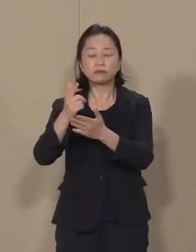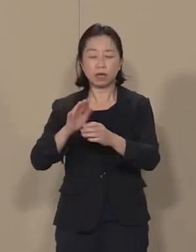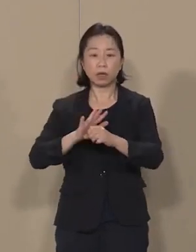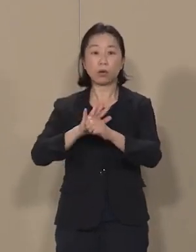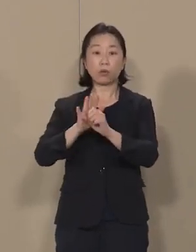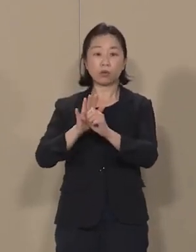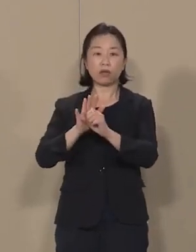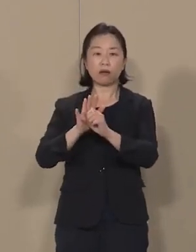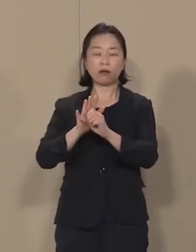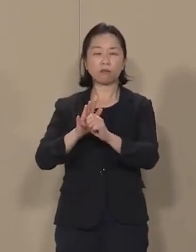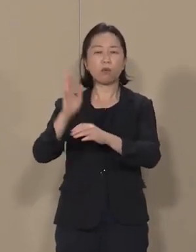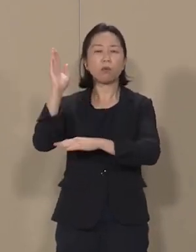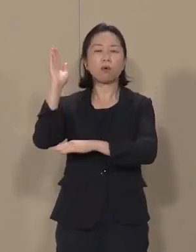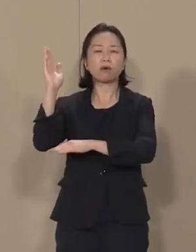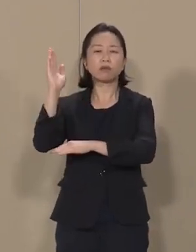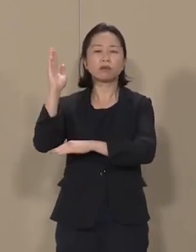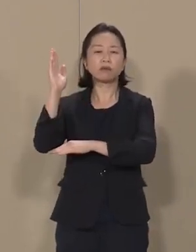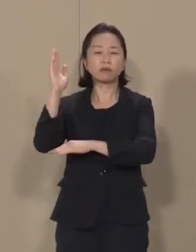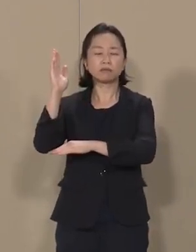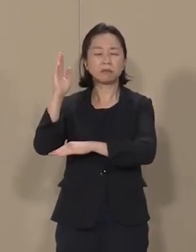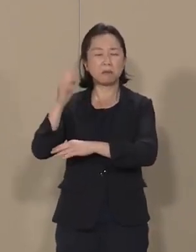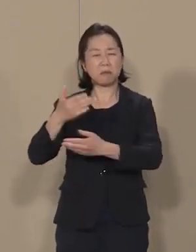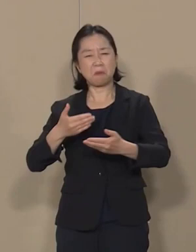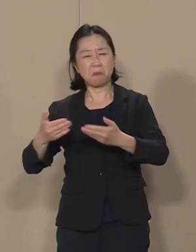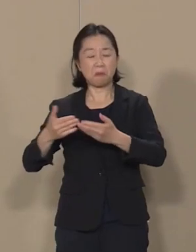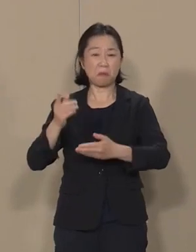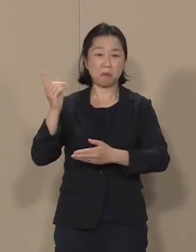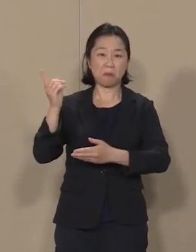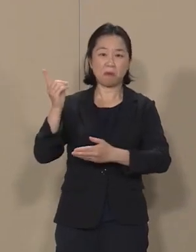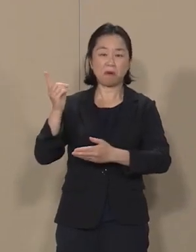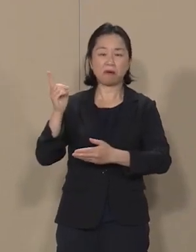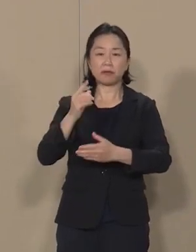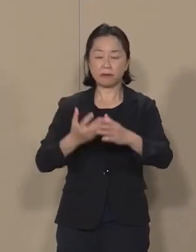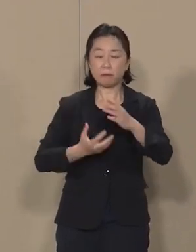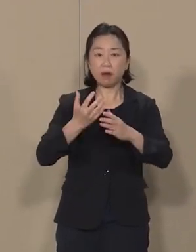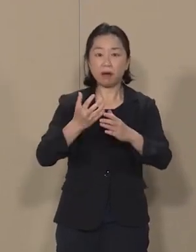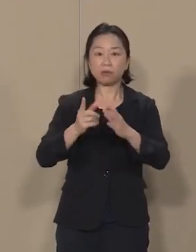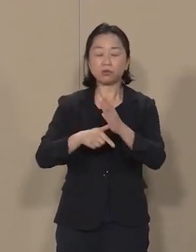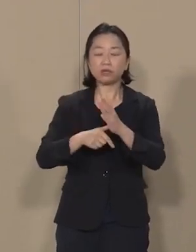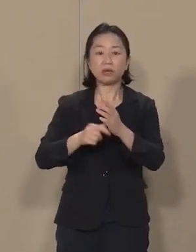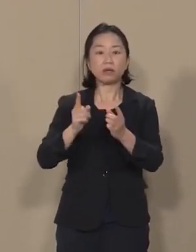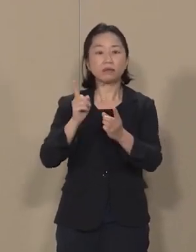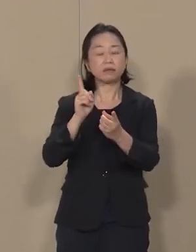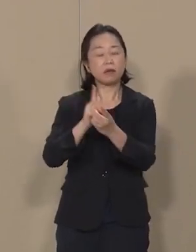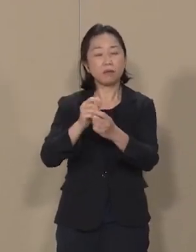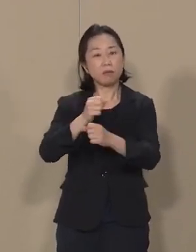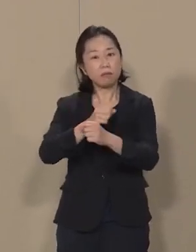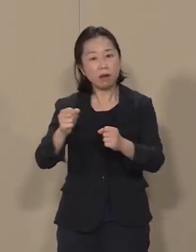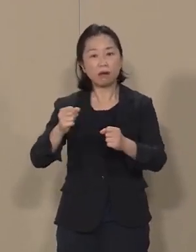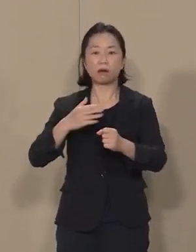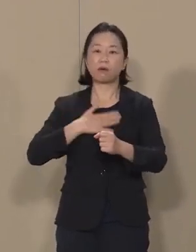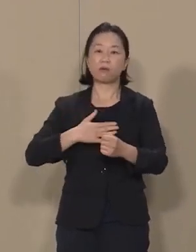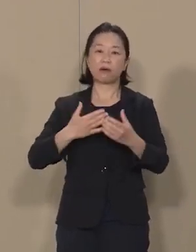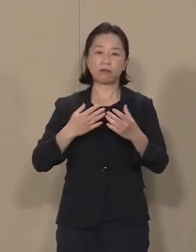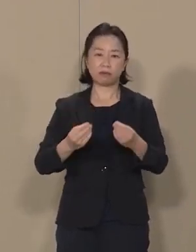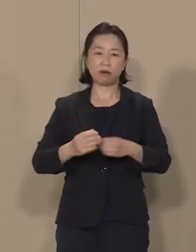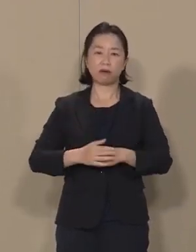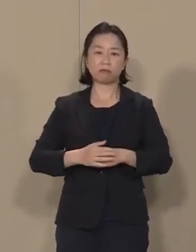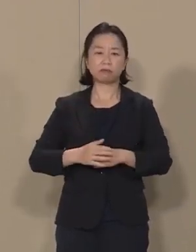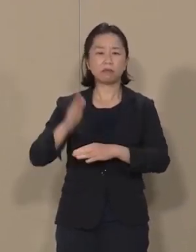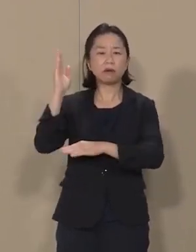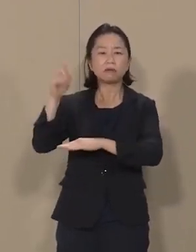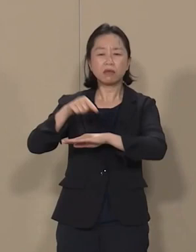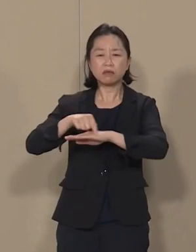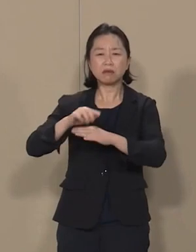政権はうおおおおさをして有事には備えられないということがわかってきましたまず政策が二転三転